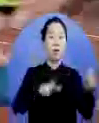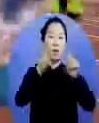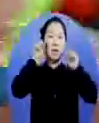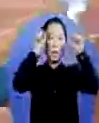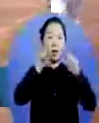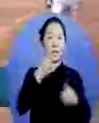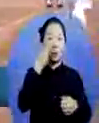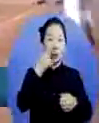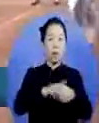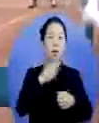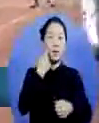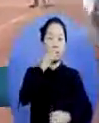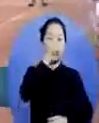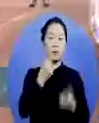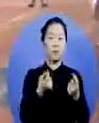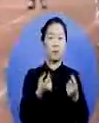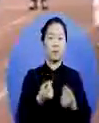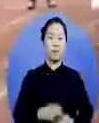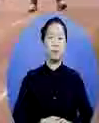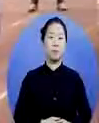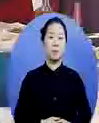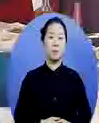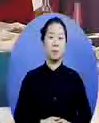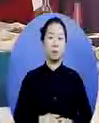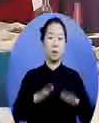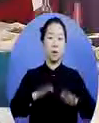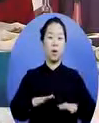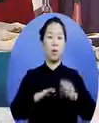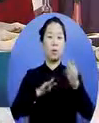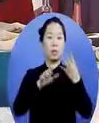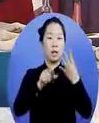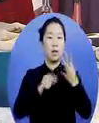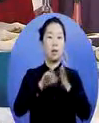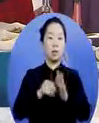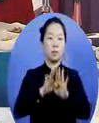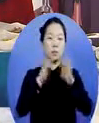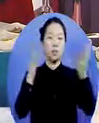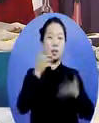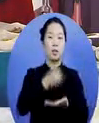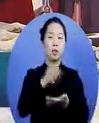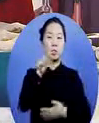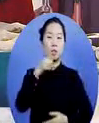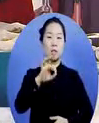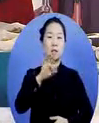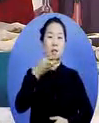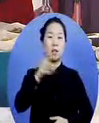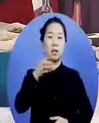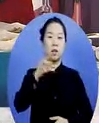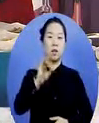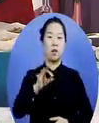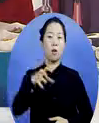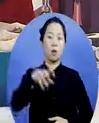생활체육 한 가지 시작해 보시는 건 어떨까요 올 4월에 개관한 천안 흥타령 관에서 전통주 시험